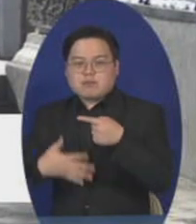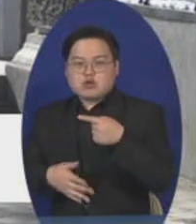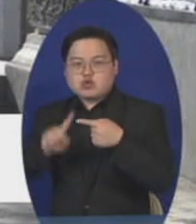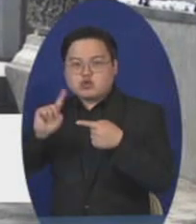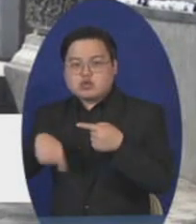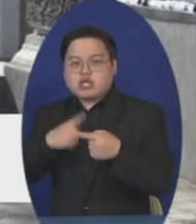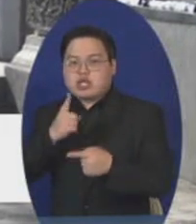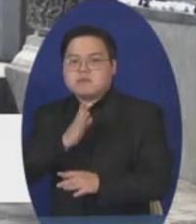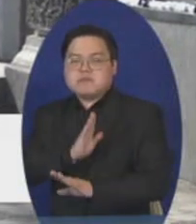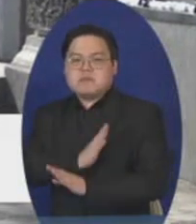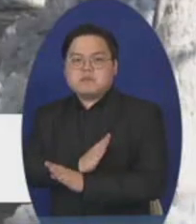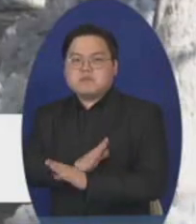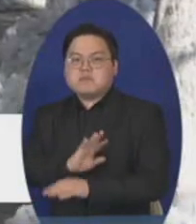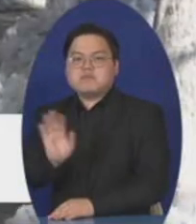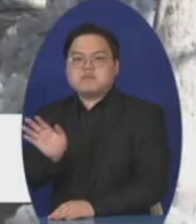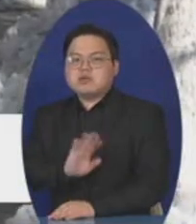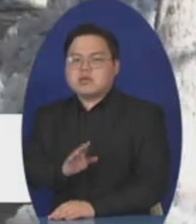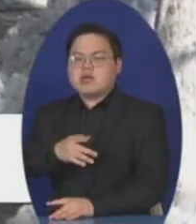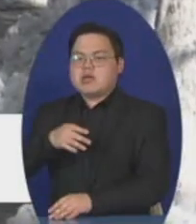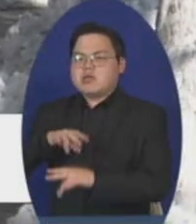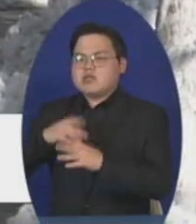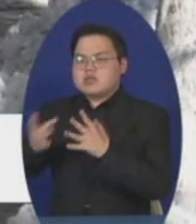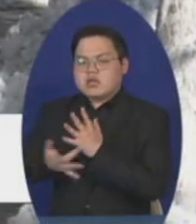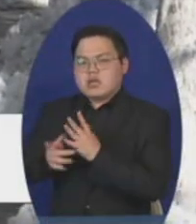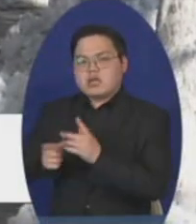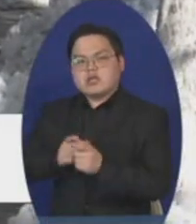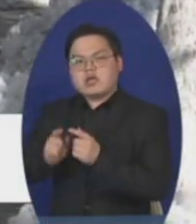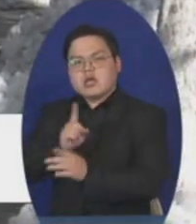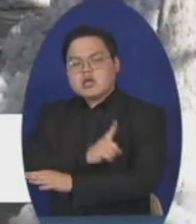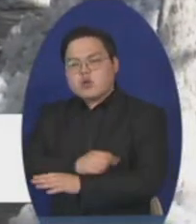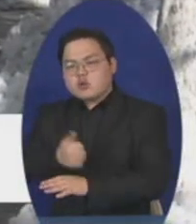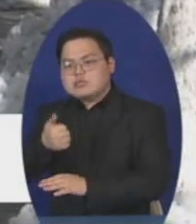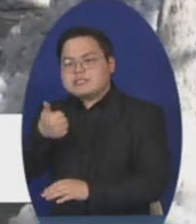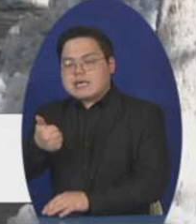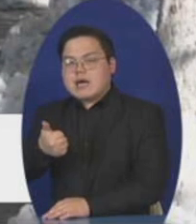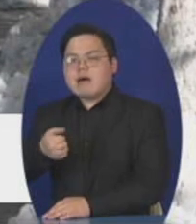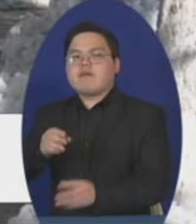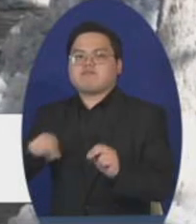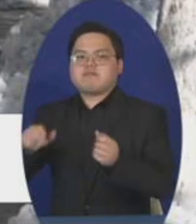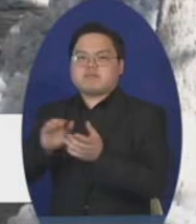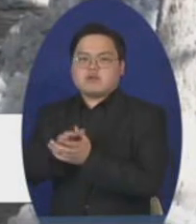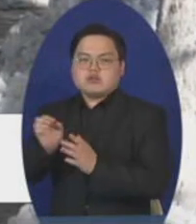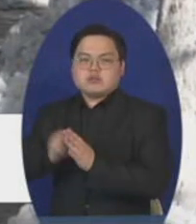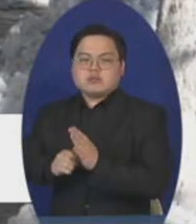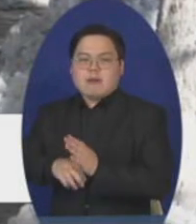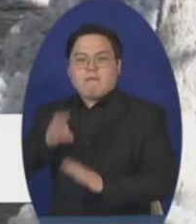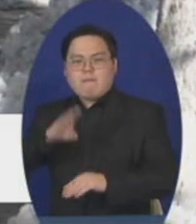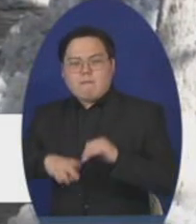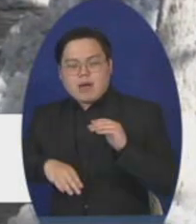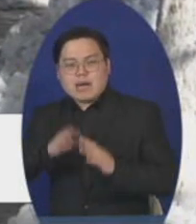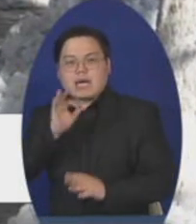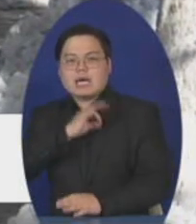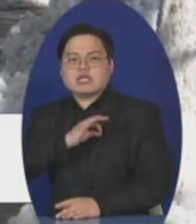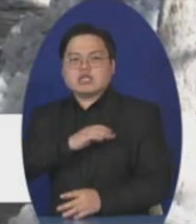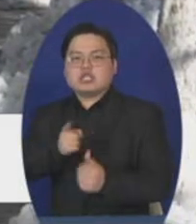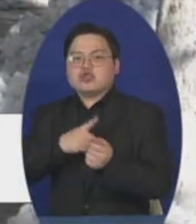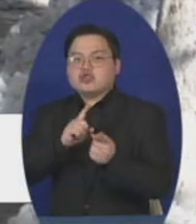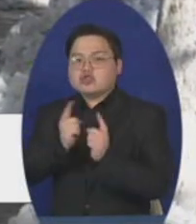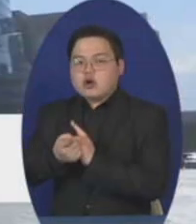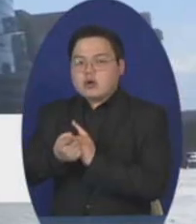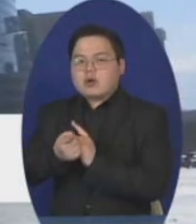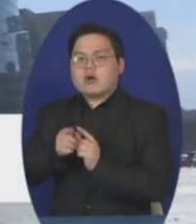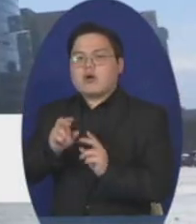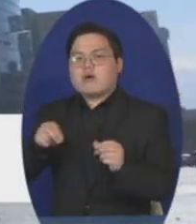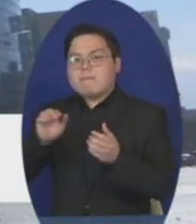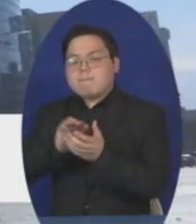техник эдийн засгийн үндэслэл нь бэлэн, нийгмийн эдийн засагт ач холбогдолтой төсөлд гэрээ байгуулна. Барих ашиглах шилжүүлэх хувьбраар гэрээ байгуулж улсын төсөвт ирэх